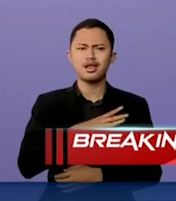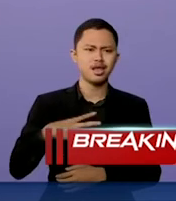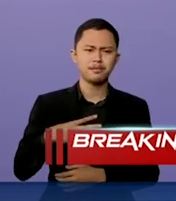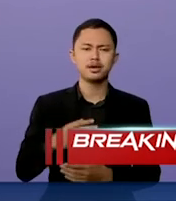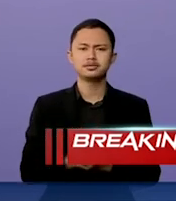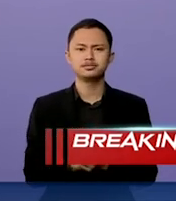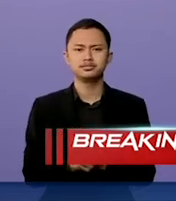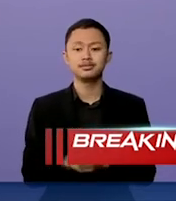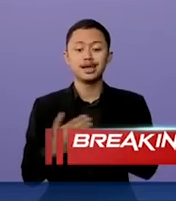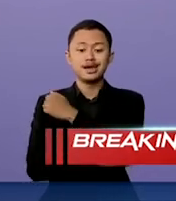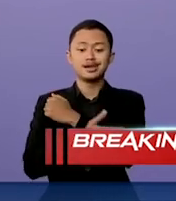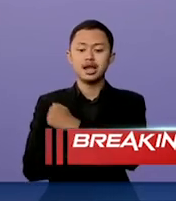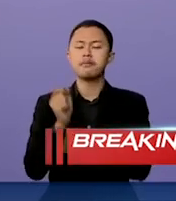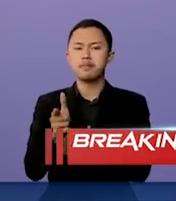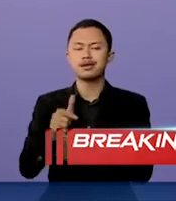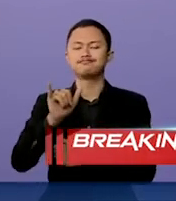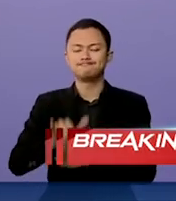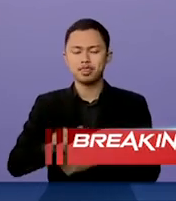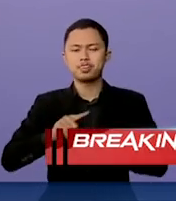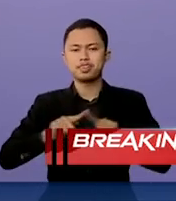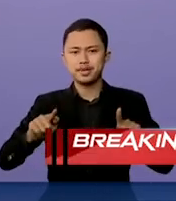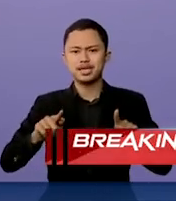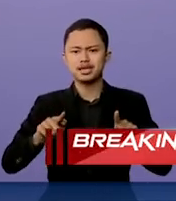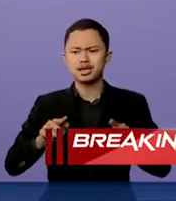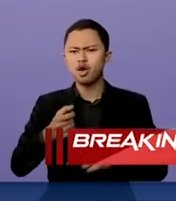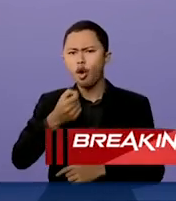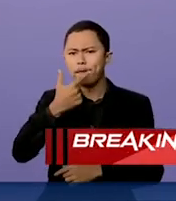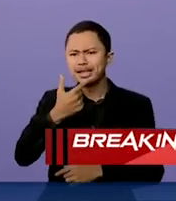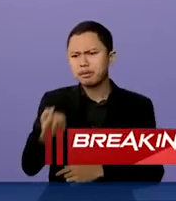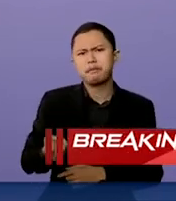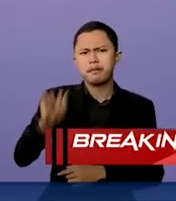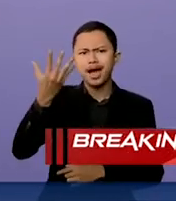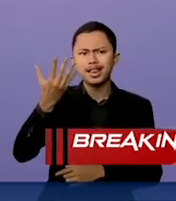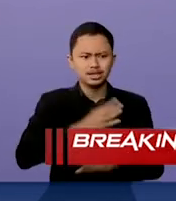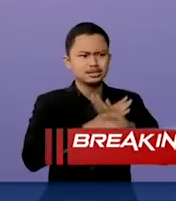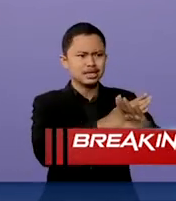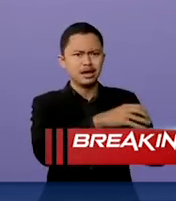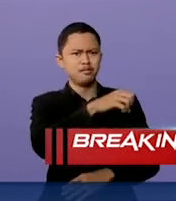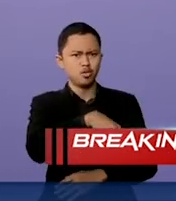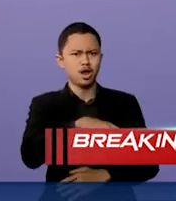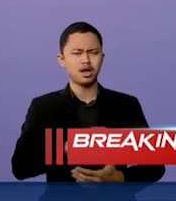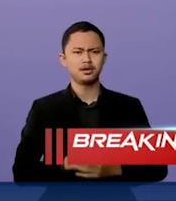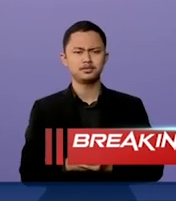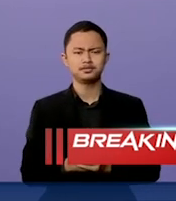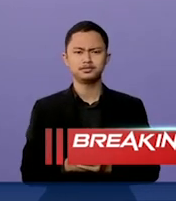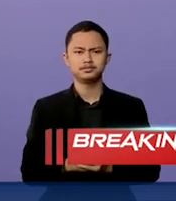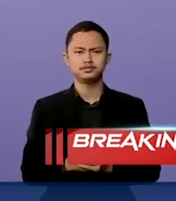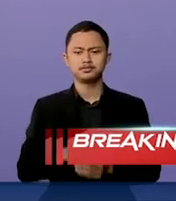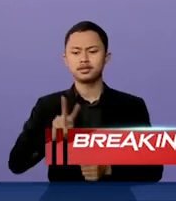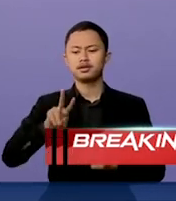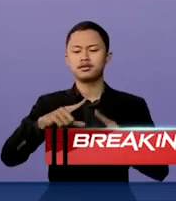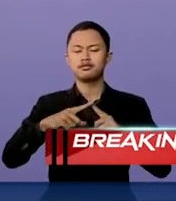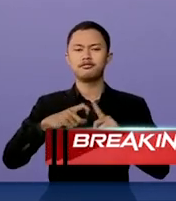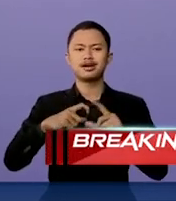besar mereka dibiayai negara namun tetap saja mengobati jauh lebih mahal daripada mencegahnya Hai selama vaksin belum